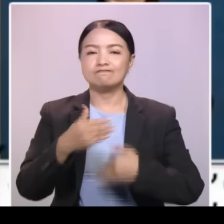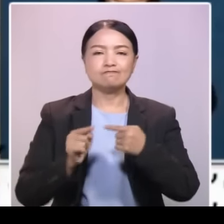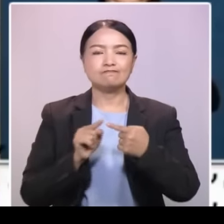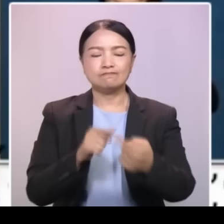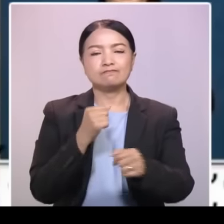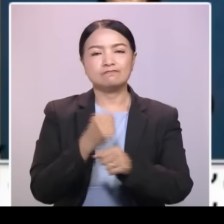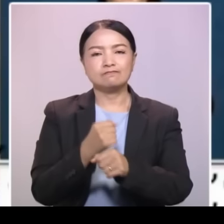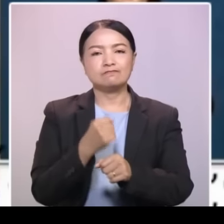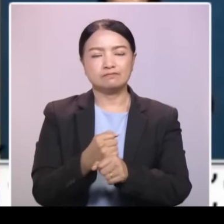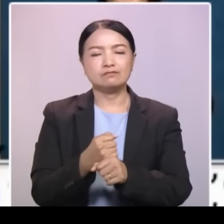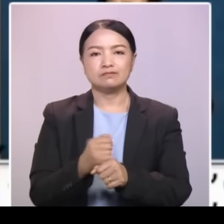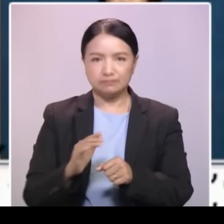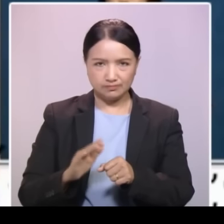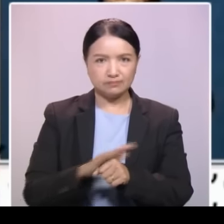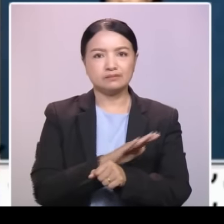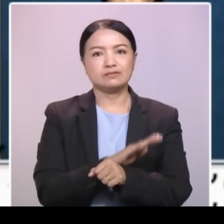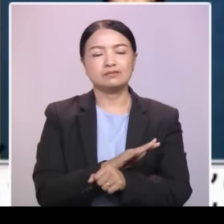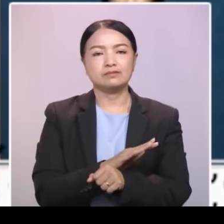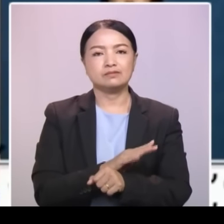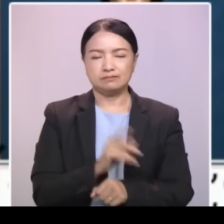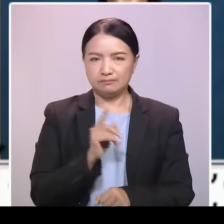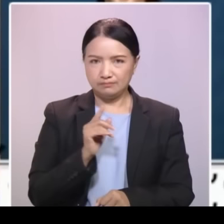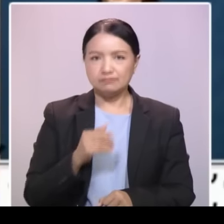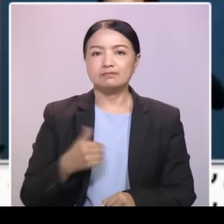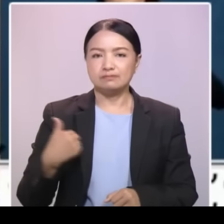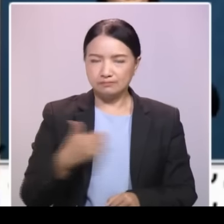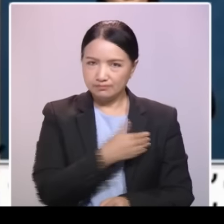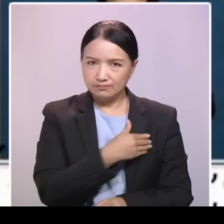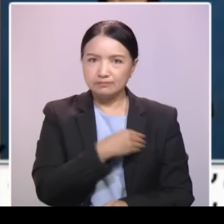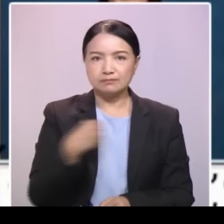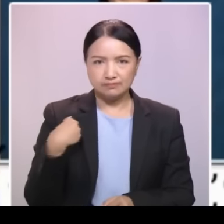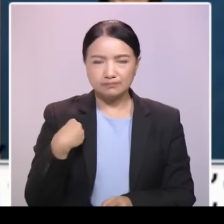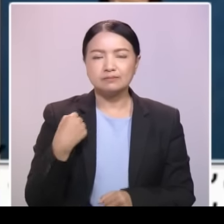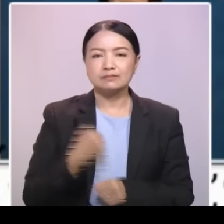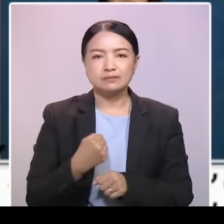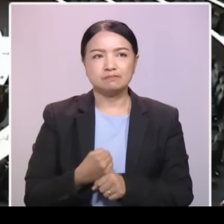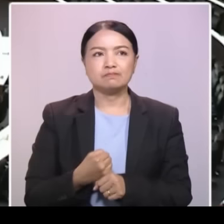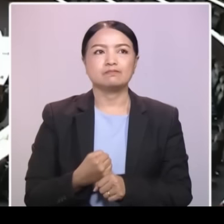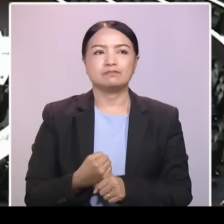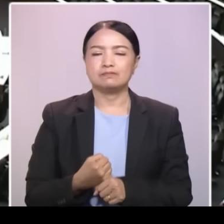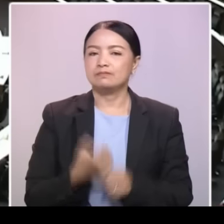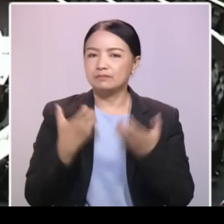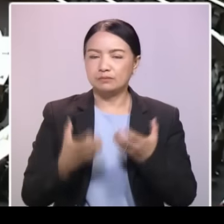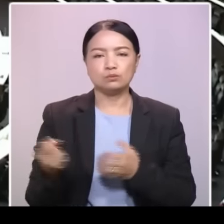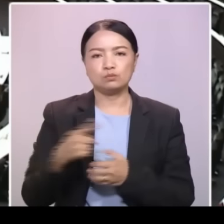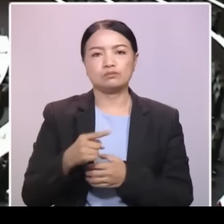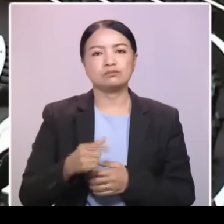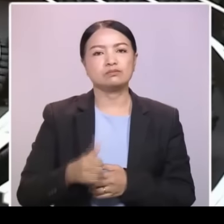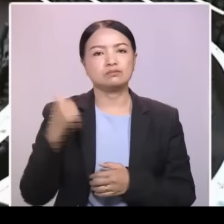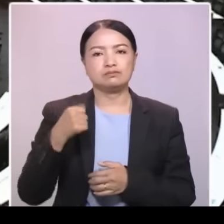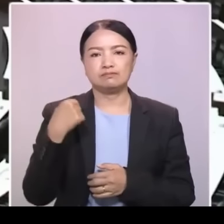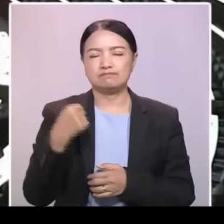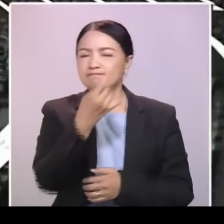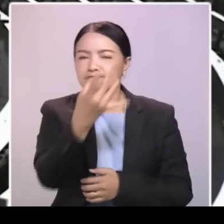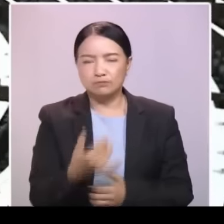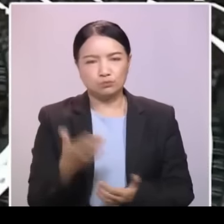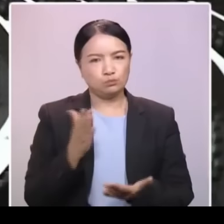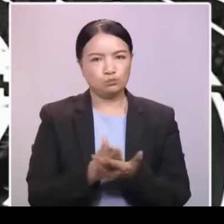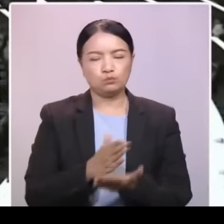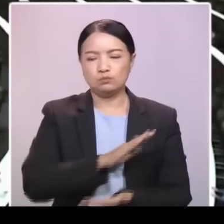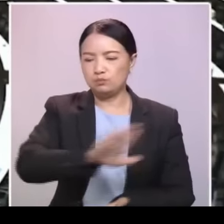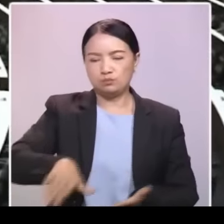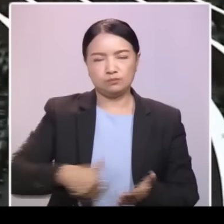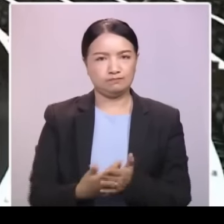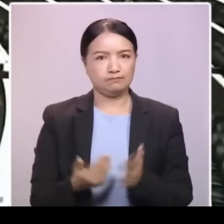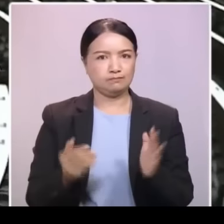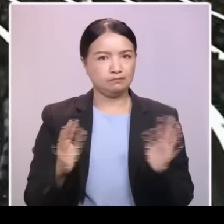ทำงานอย่างเต็มที่และจะทำงานหนักยิ่งกว่าเดิมค่ะไม่มีอะไรมาหยุดเราได ้สำหรับจำนวนสสในสภาปัจจุบันหลัง